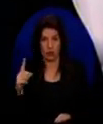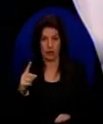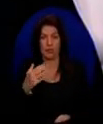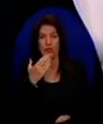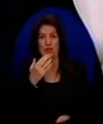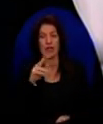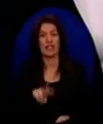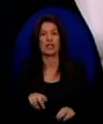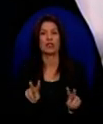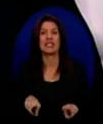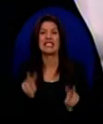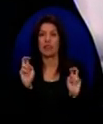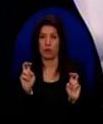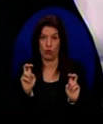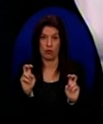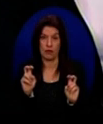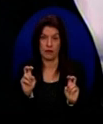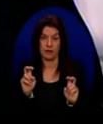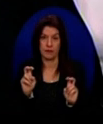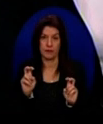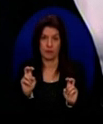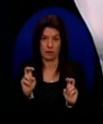יש הזדמנות,